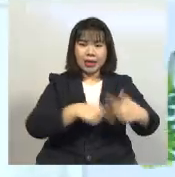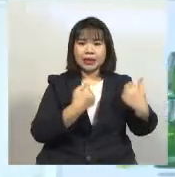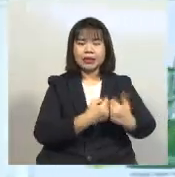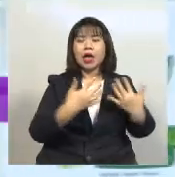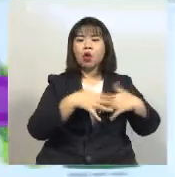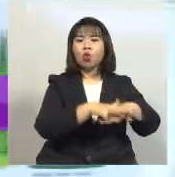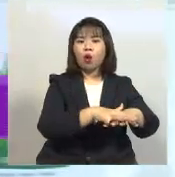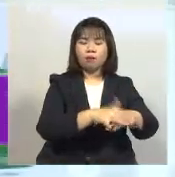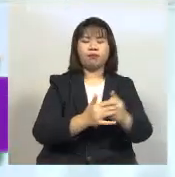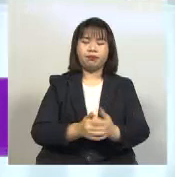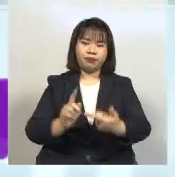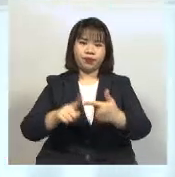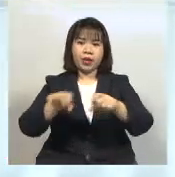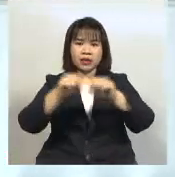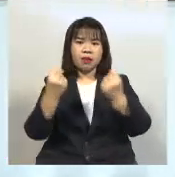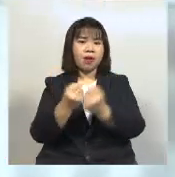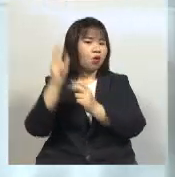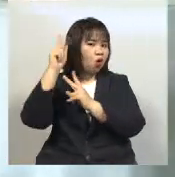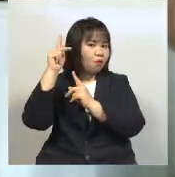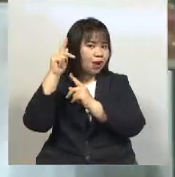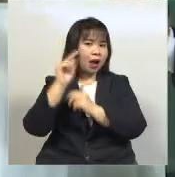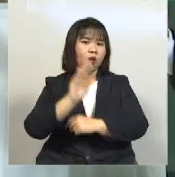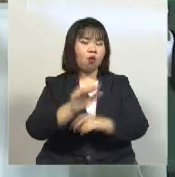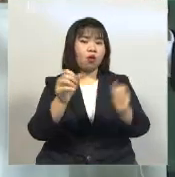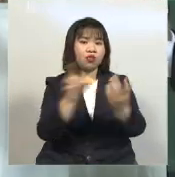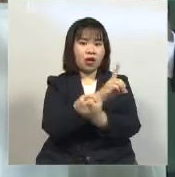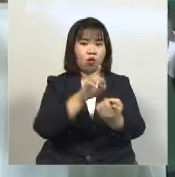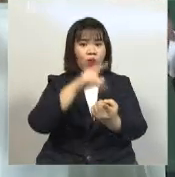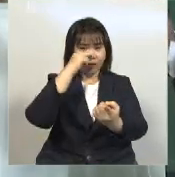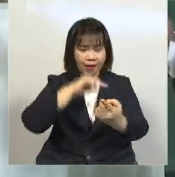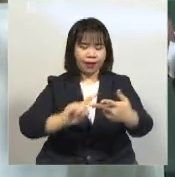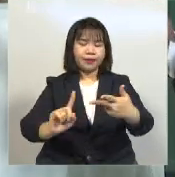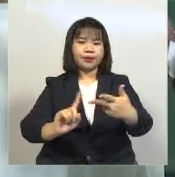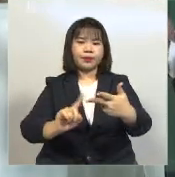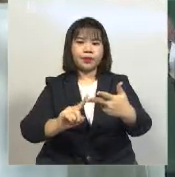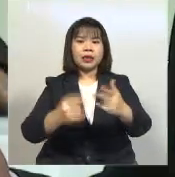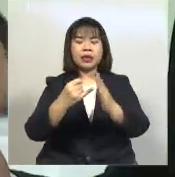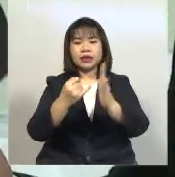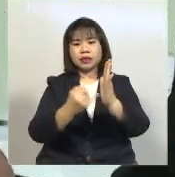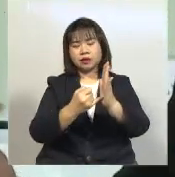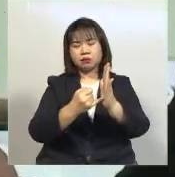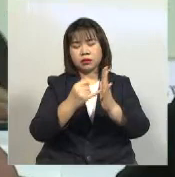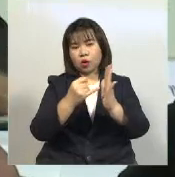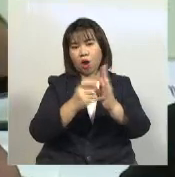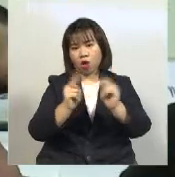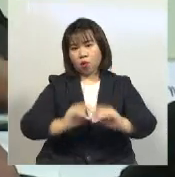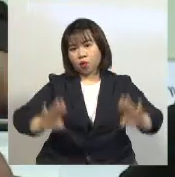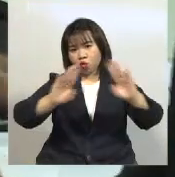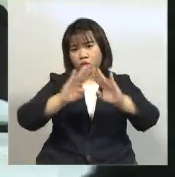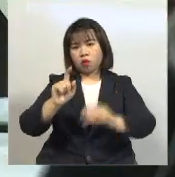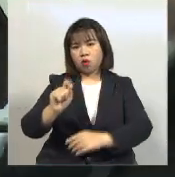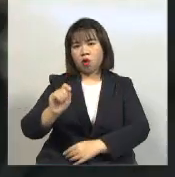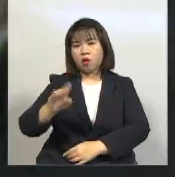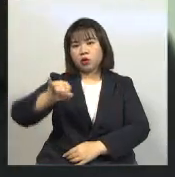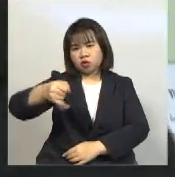จสำนึกไทยสมาคมผู้สื่อข่าวและสื่อมวลชนเพื่อสังคมประเทศไทยจังหวัดนครพนมองค์การบริหารส่ว